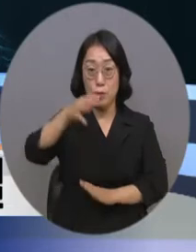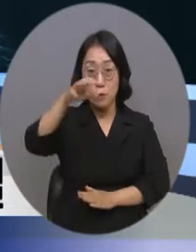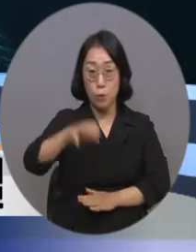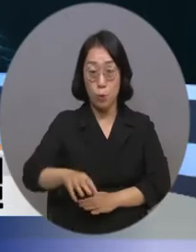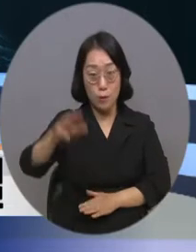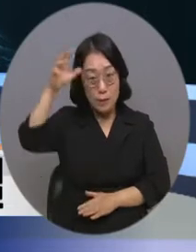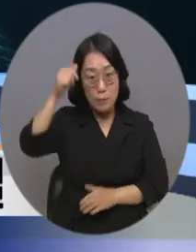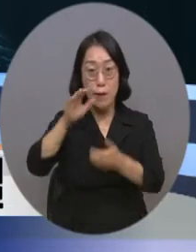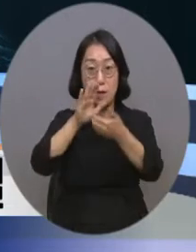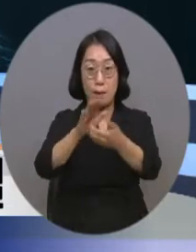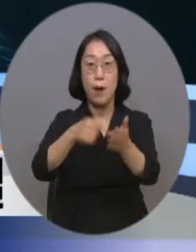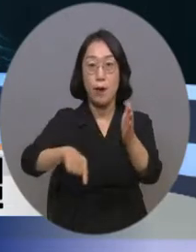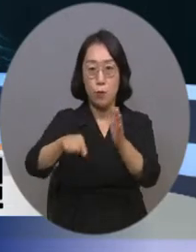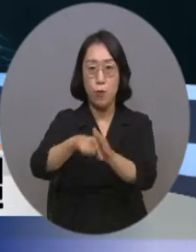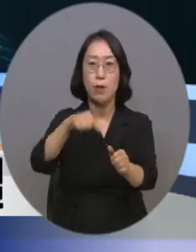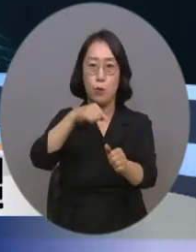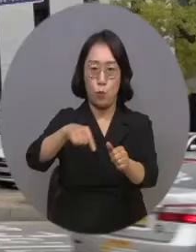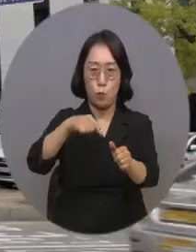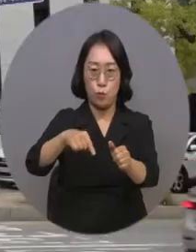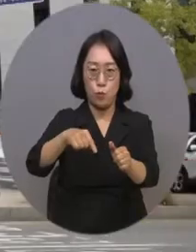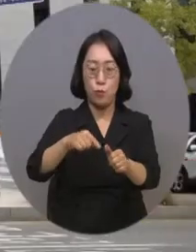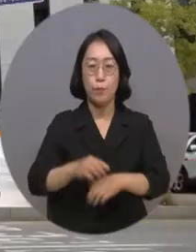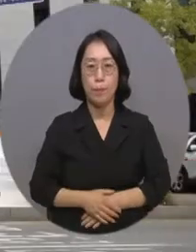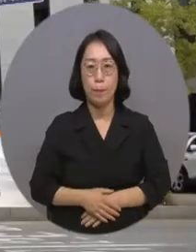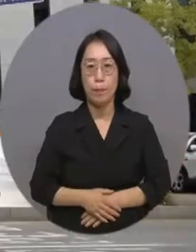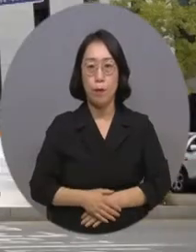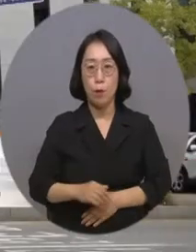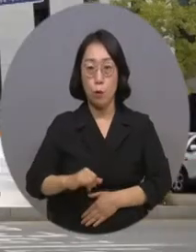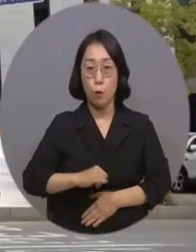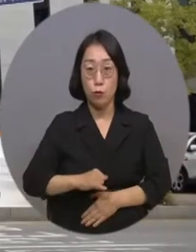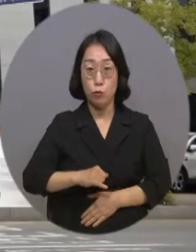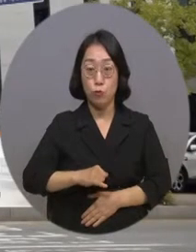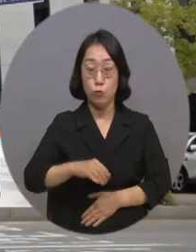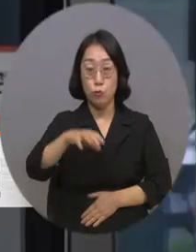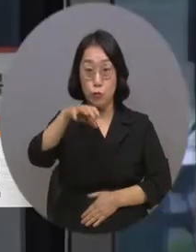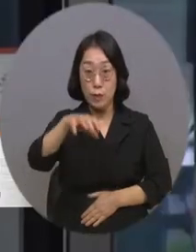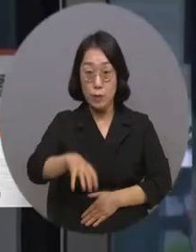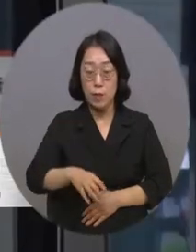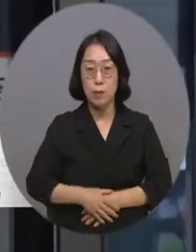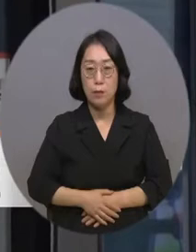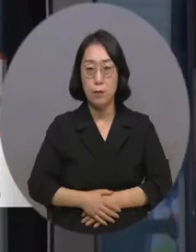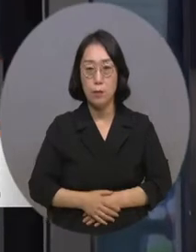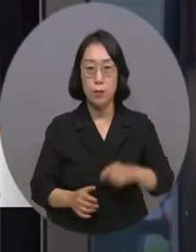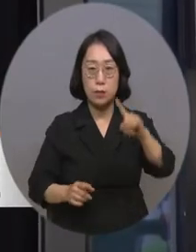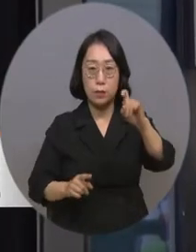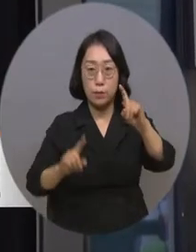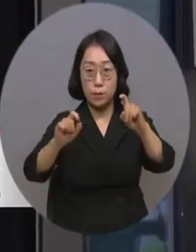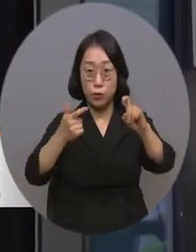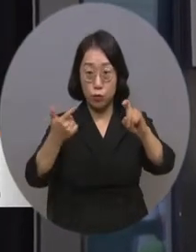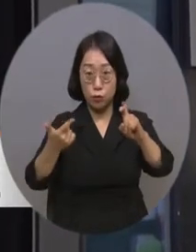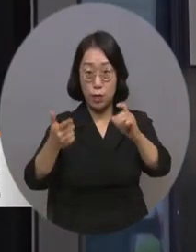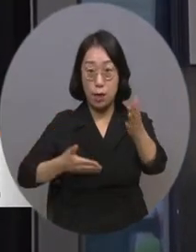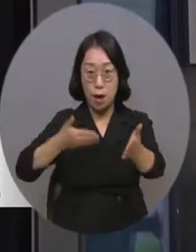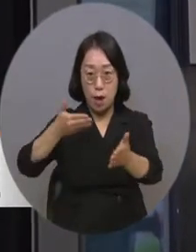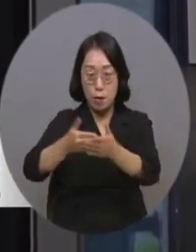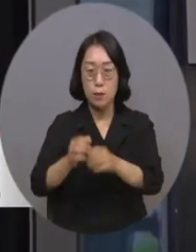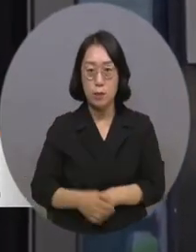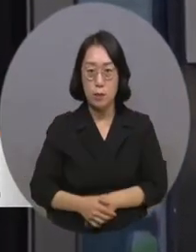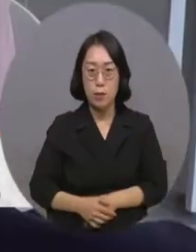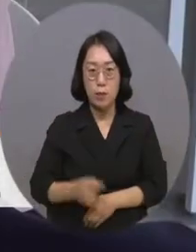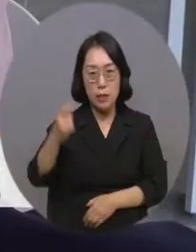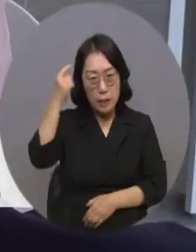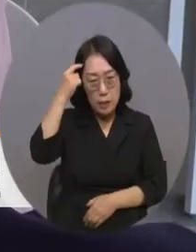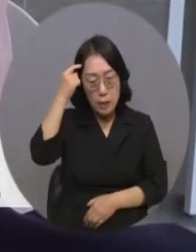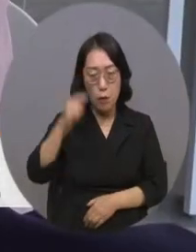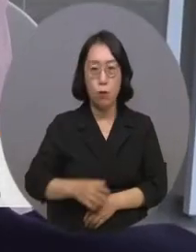예방을 위한 자리가 마련됐습니다. 원주시 밥상공동체가 오는 11월 16일까지 기억톡톡 치매